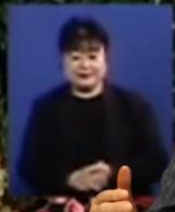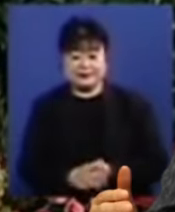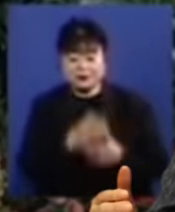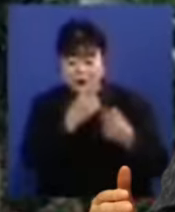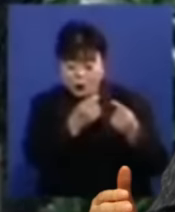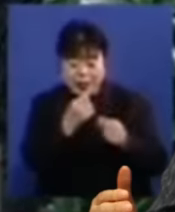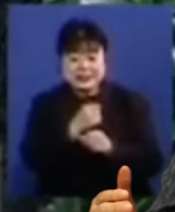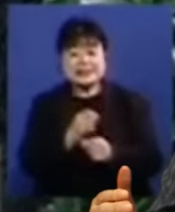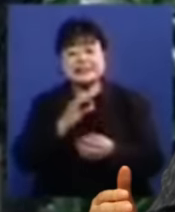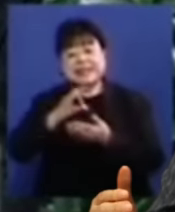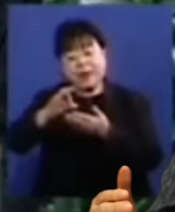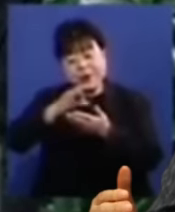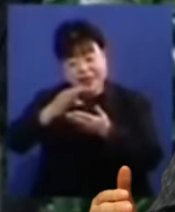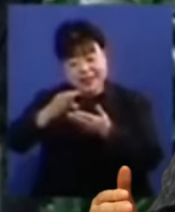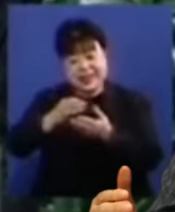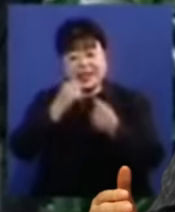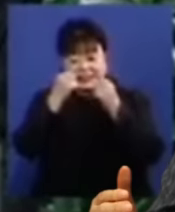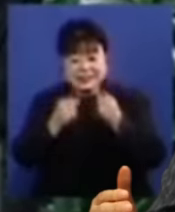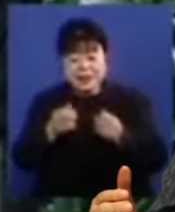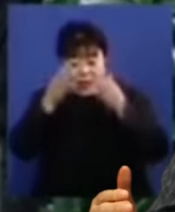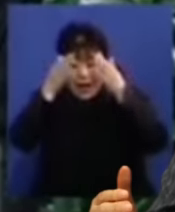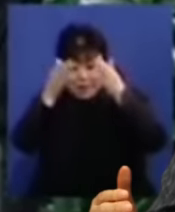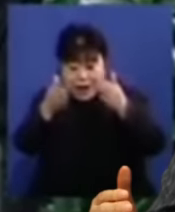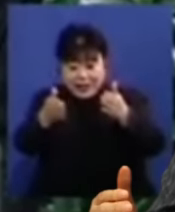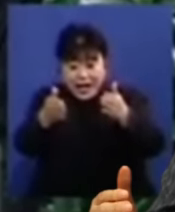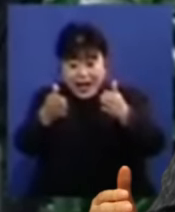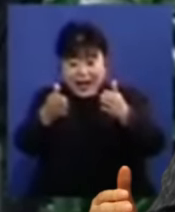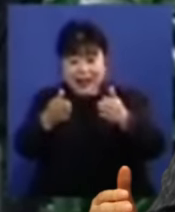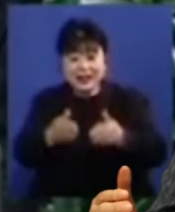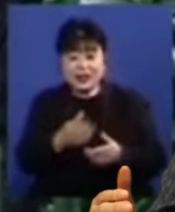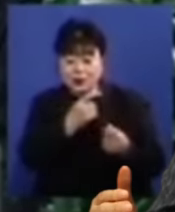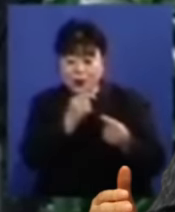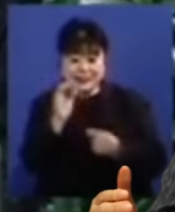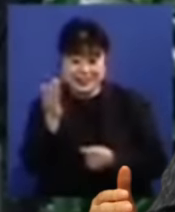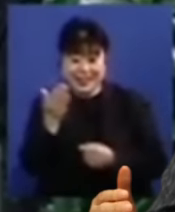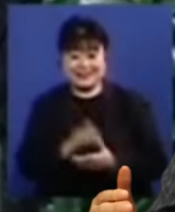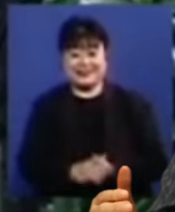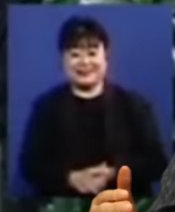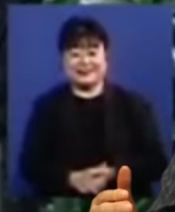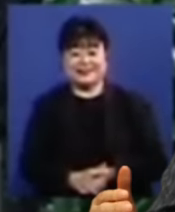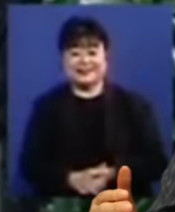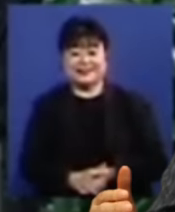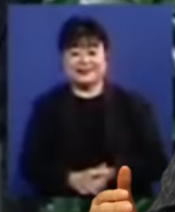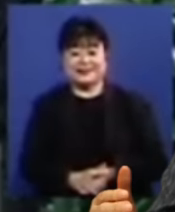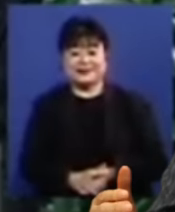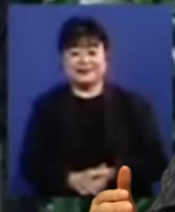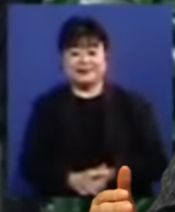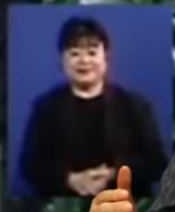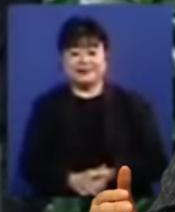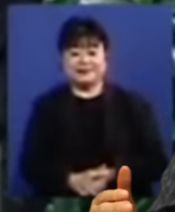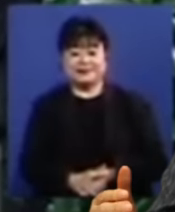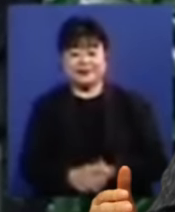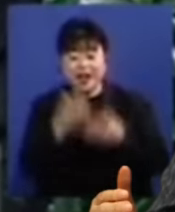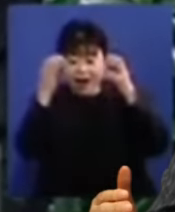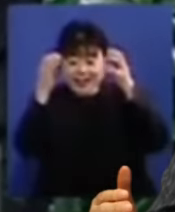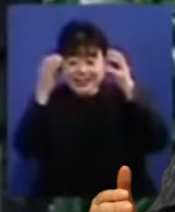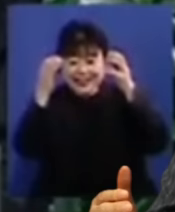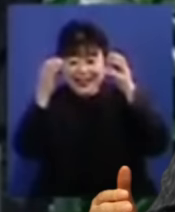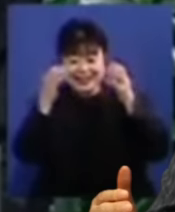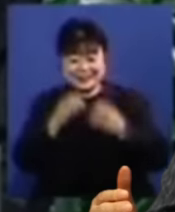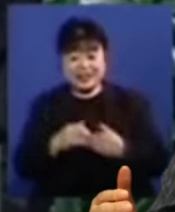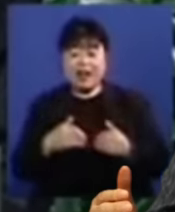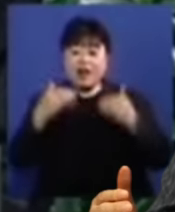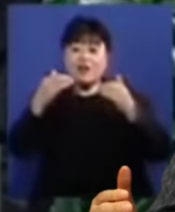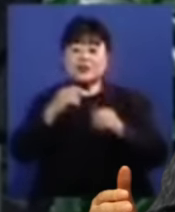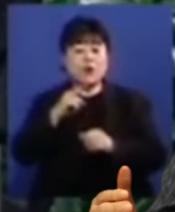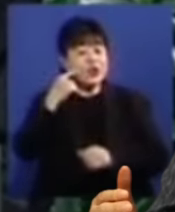한결같이 해야 우리 삶의 방향이 한결같다는 것입니다. 우리 어릴 때 애들에게 묻지 않습니까? 너 커서